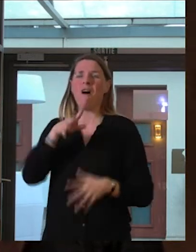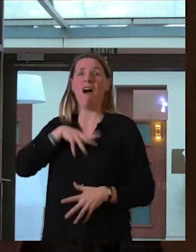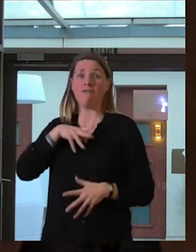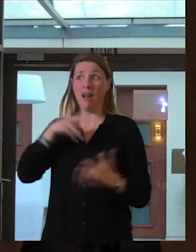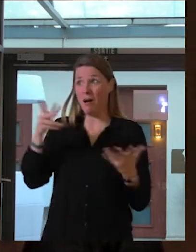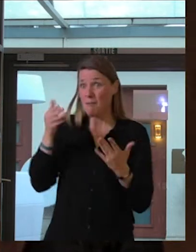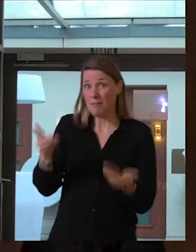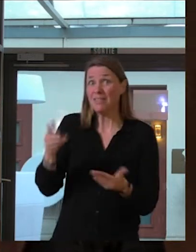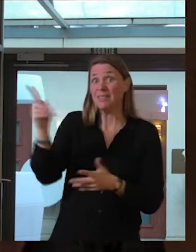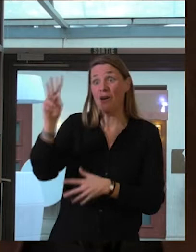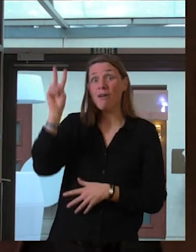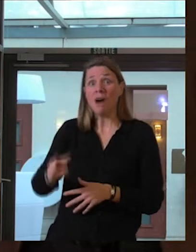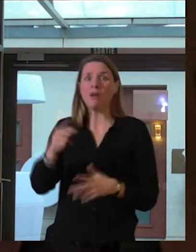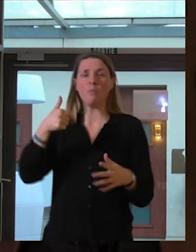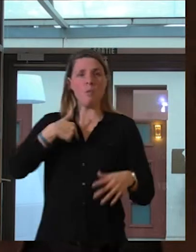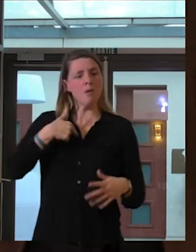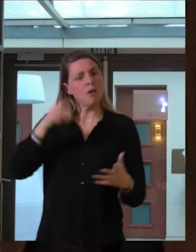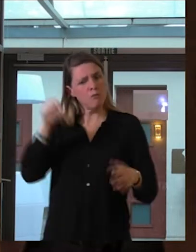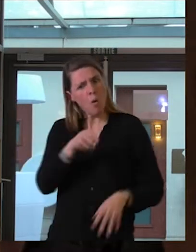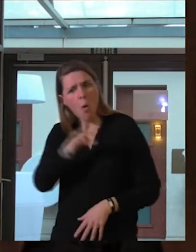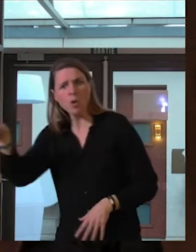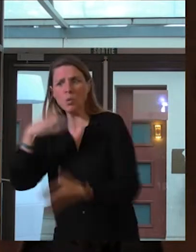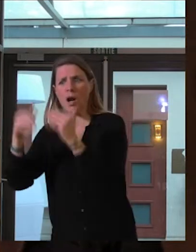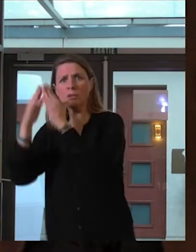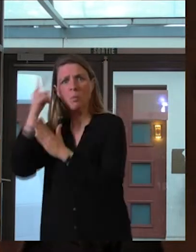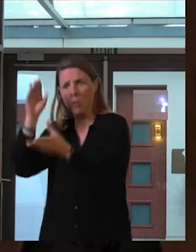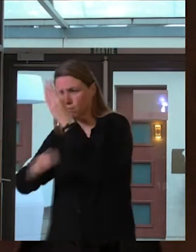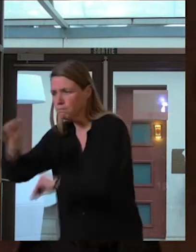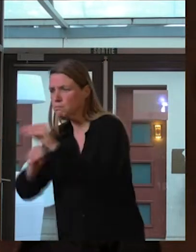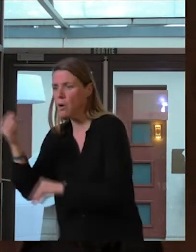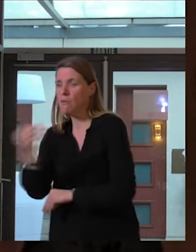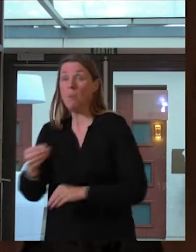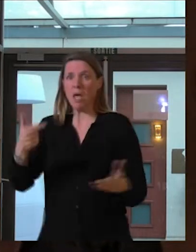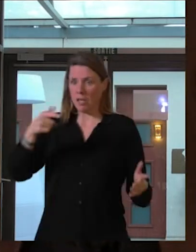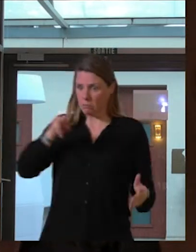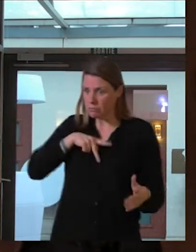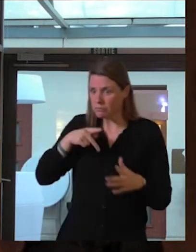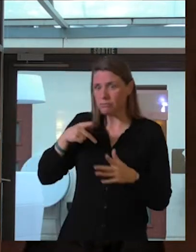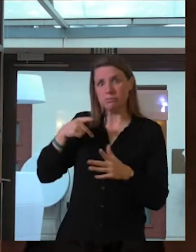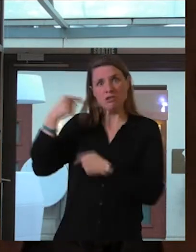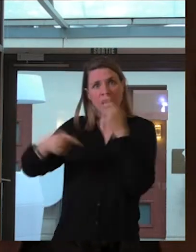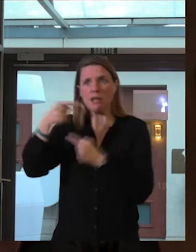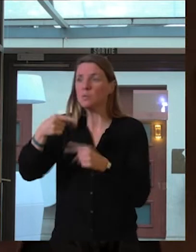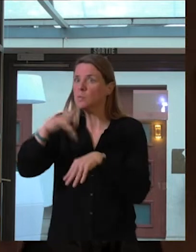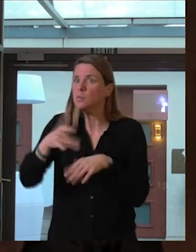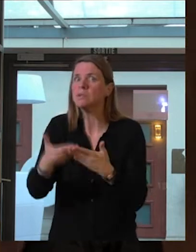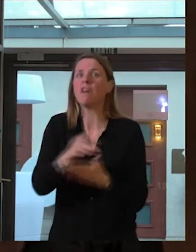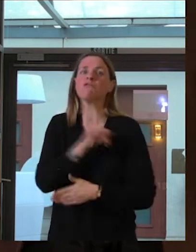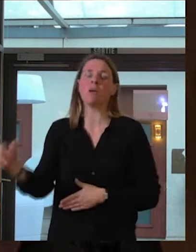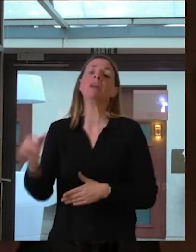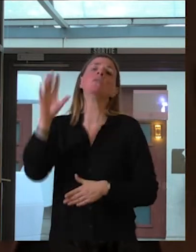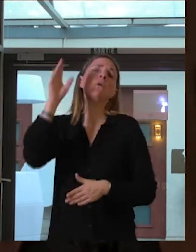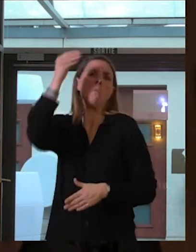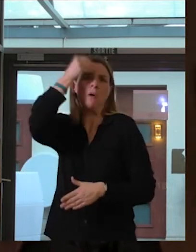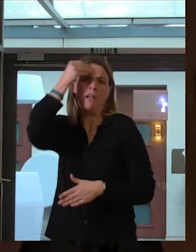osent dire « je dois rentrer pour m'occuper de mon enfant ». Mais ça, notre génération n'a jamais fait ça. Donc, je pense qu'il faut faire évoluer les mentalités